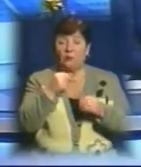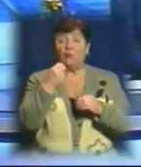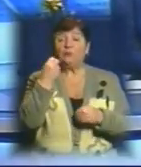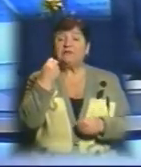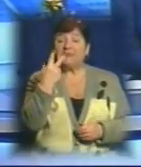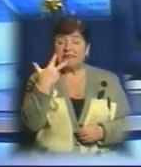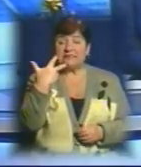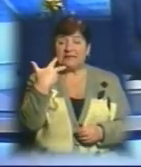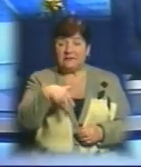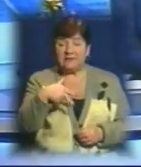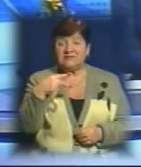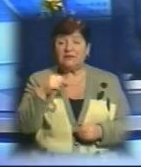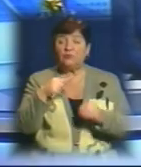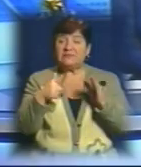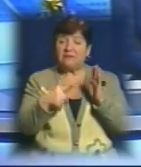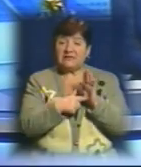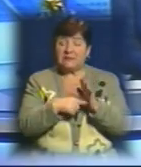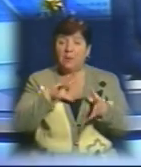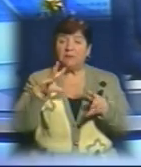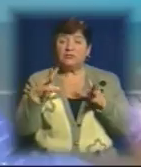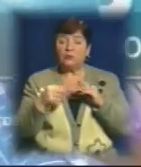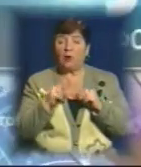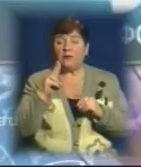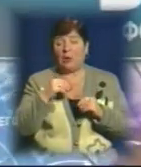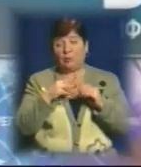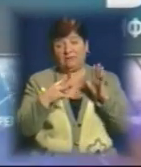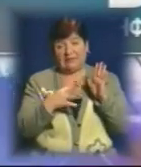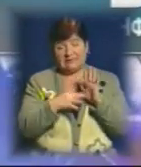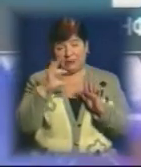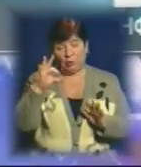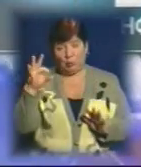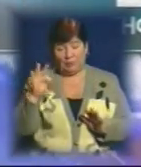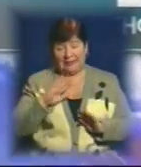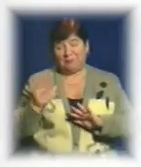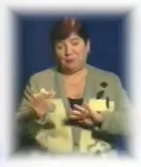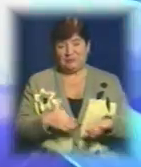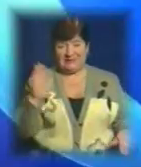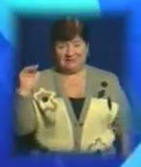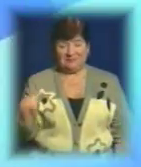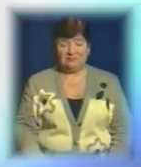13:30 та о 17:00. Підсумковий випуск в ефірі, як завжди, о 19:00. Не пропустіть.